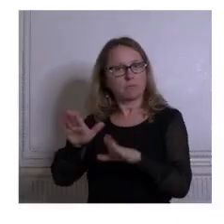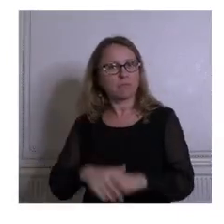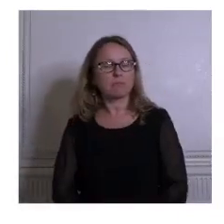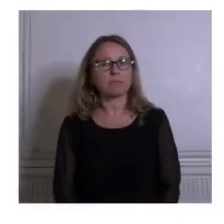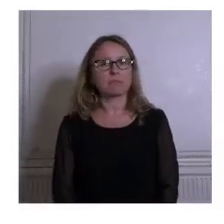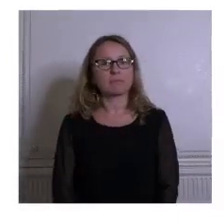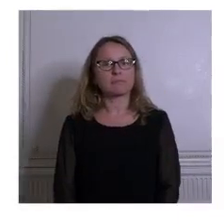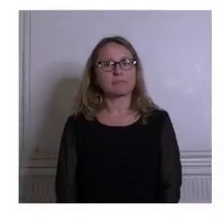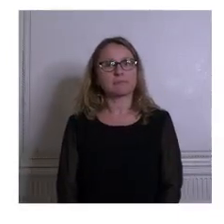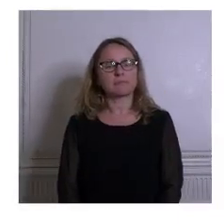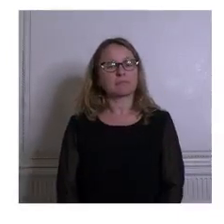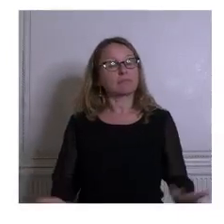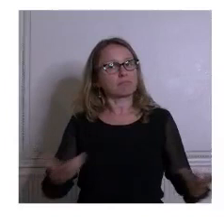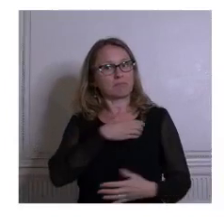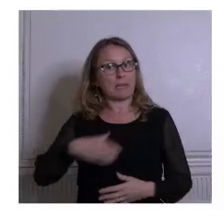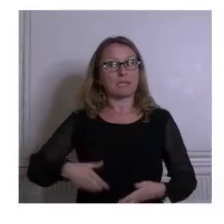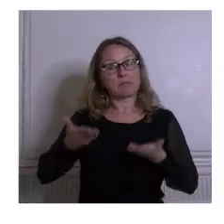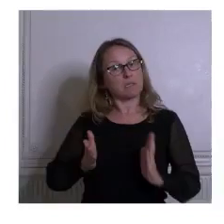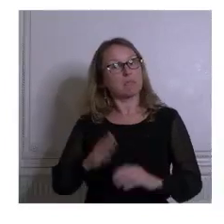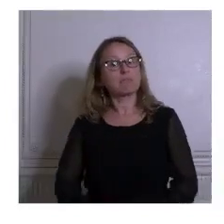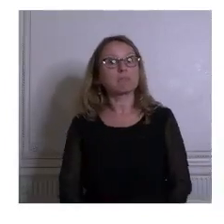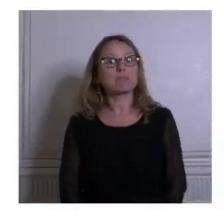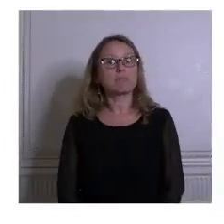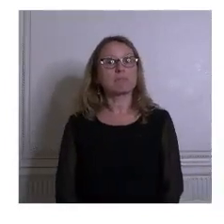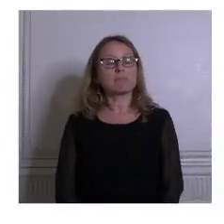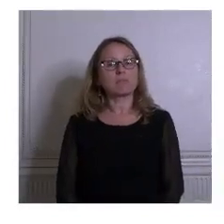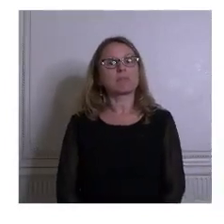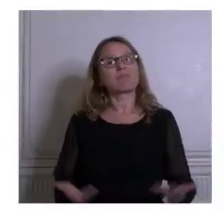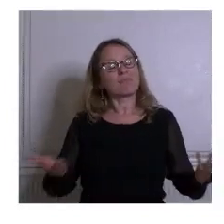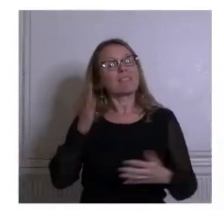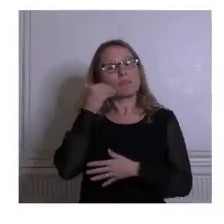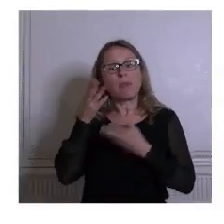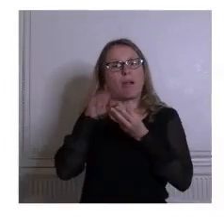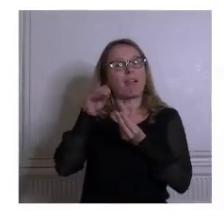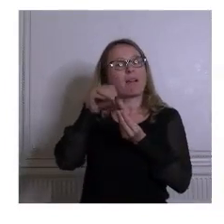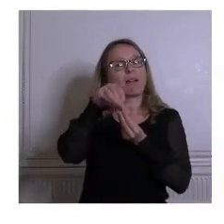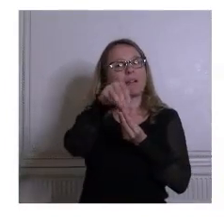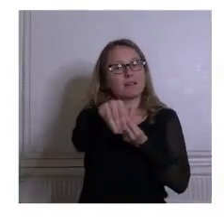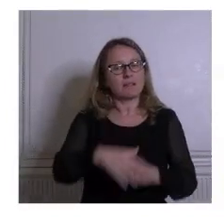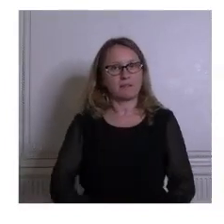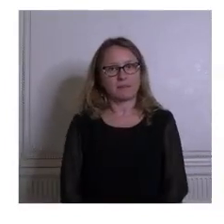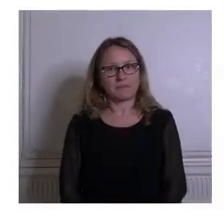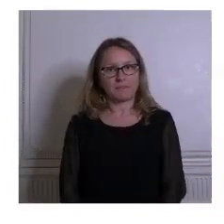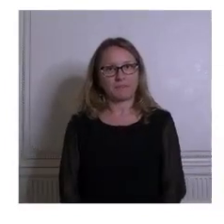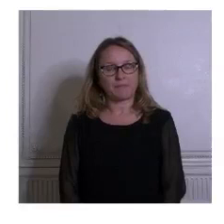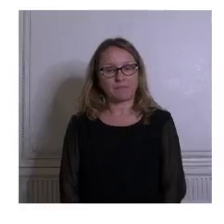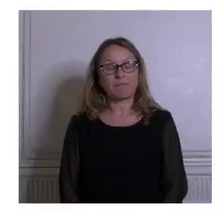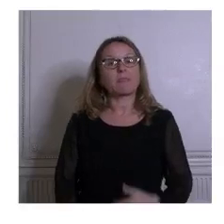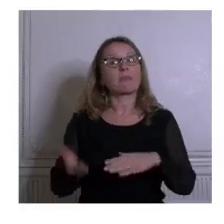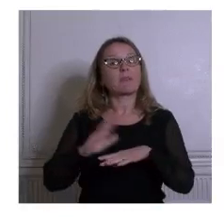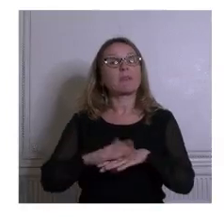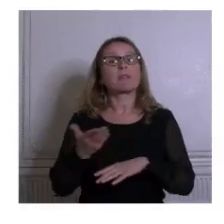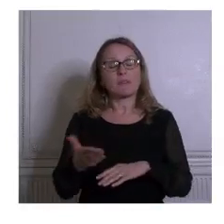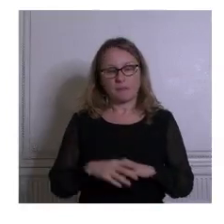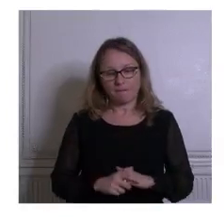donc, est-ce qu'il y a un danger ? Oui, en tout cas, il y a un risque. Donc il ne faut pas le prendre. Et en tout cas, l'idée est d'exprimer juridiquement, par écrit, le